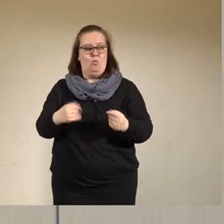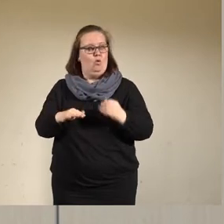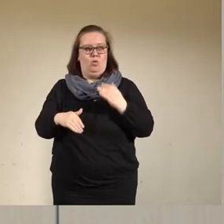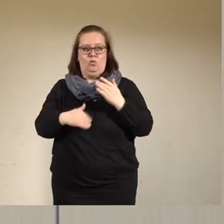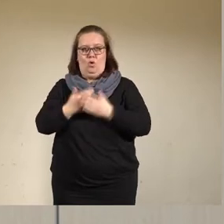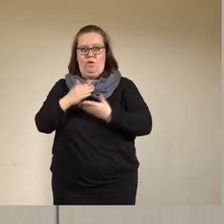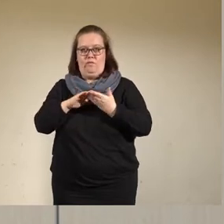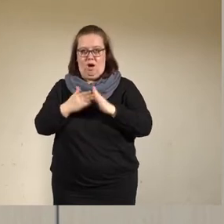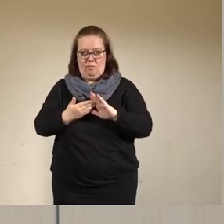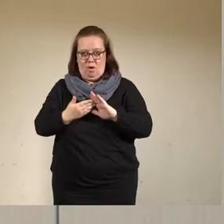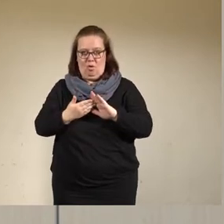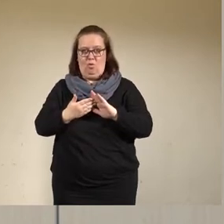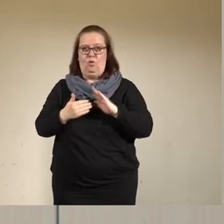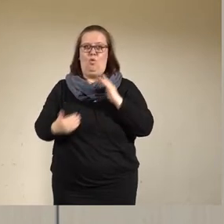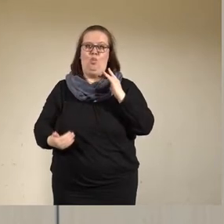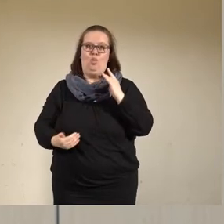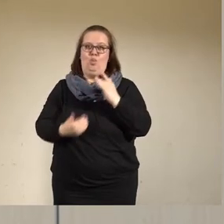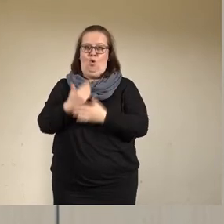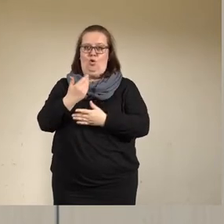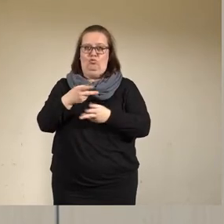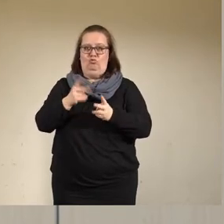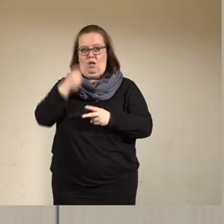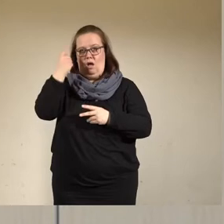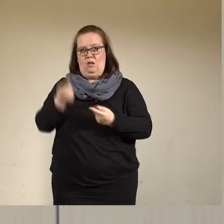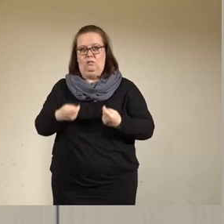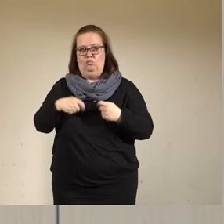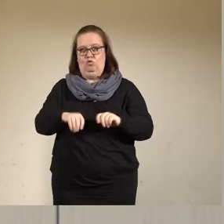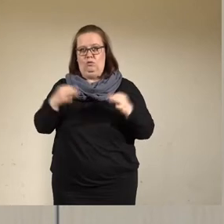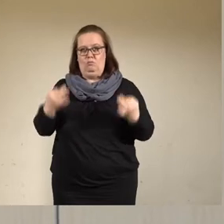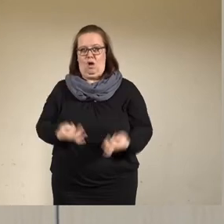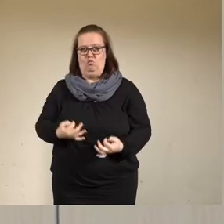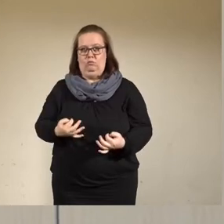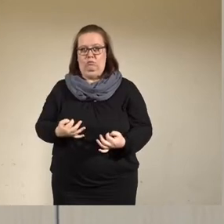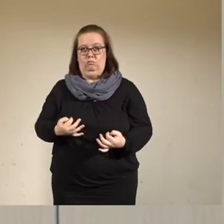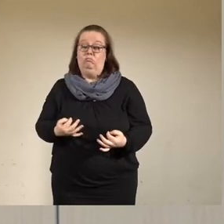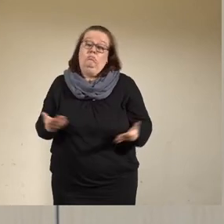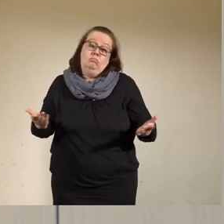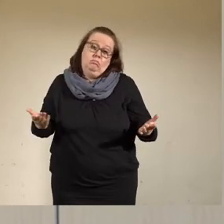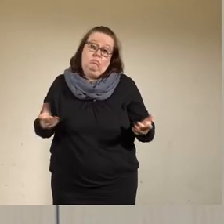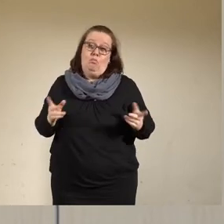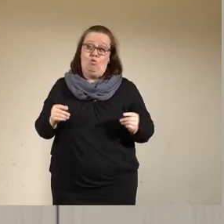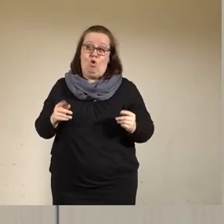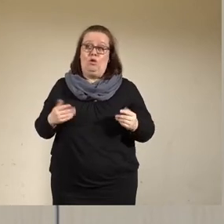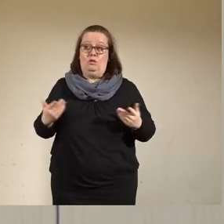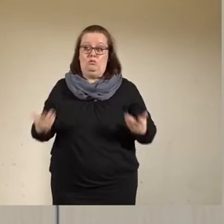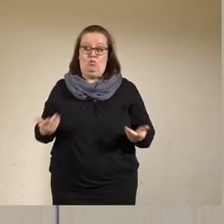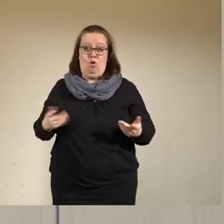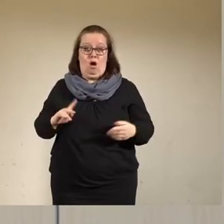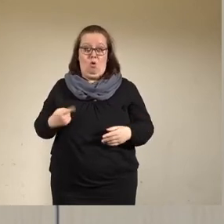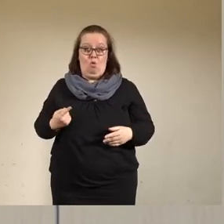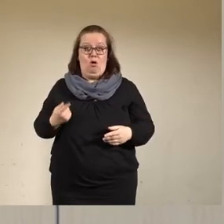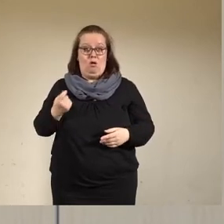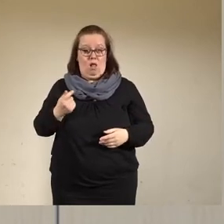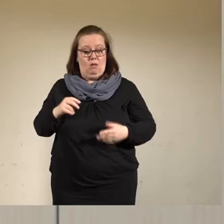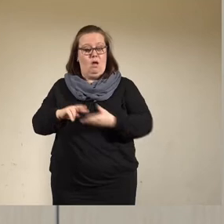neuen Vereinbarung und eines neuen Stadtratsbeschlusses bedarf. Und dafür kann man grundsätzlich auch